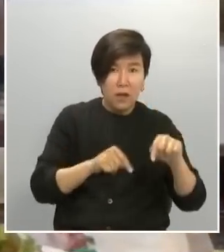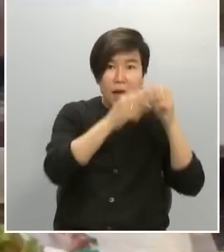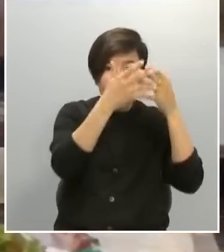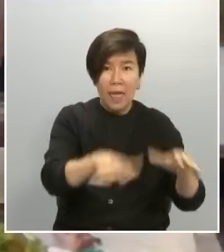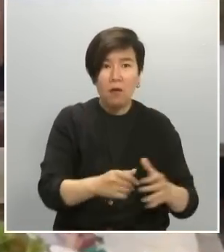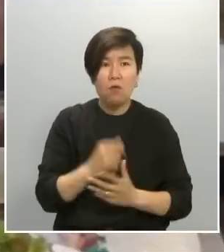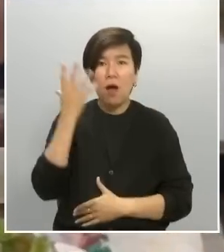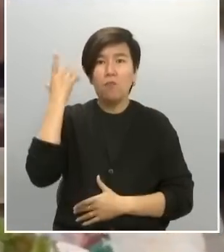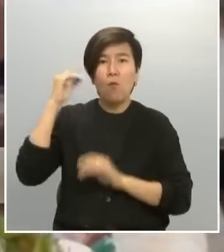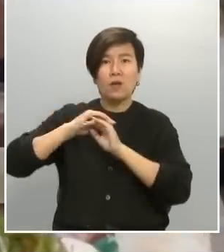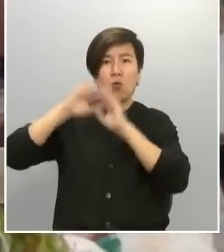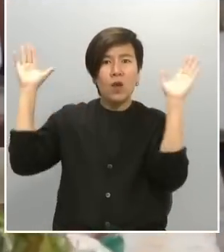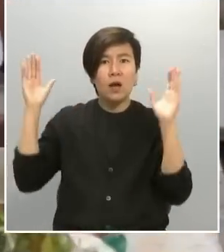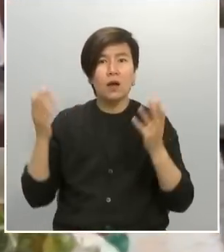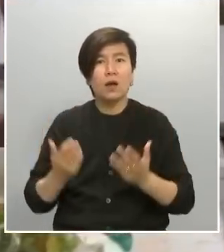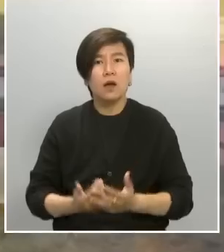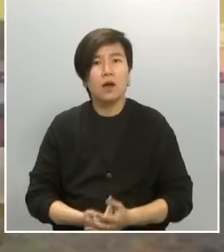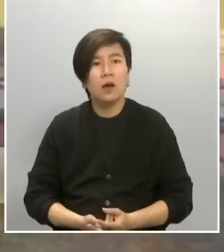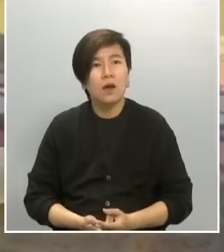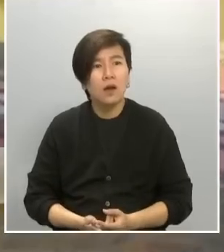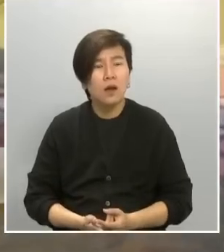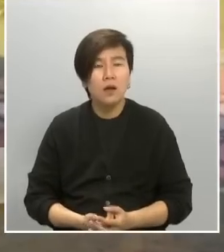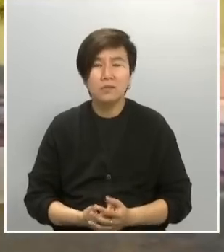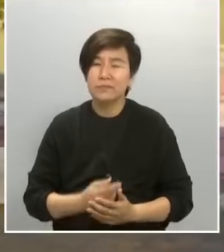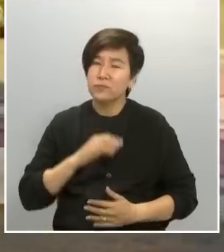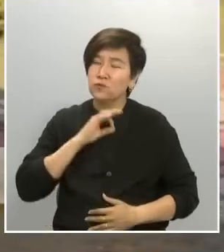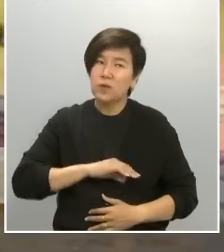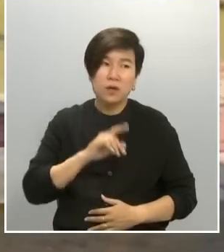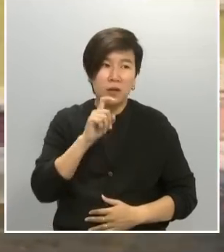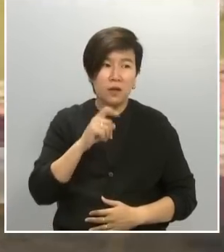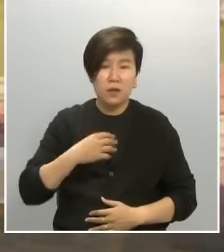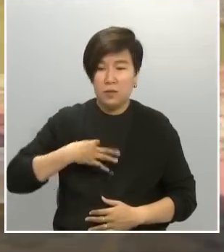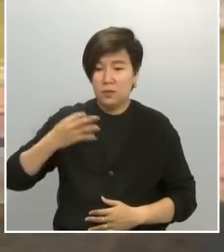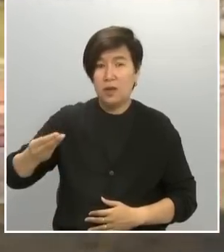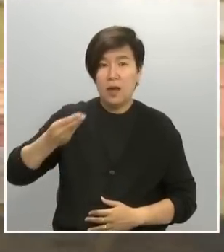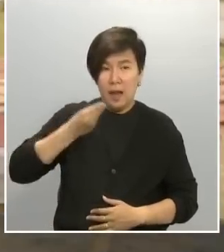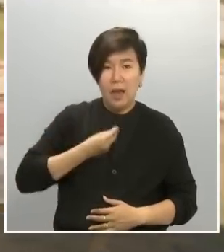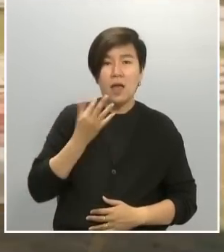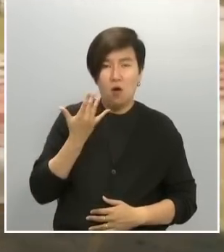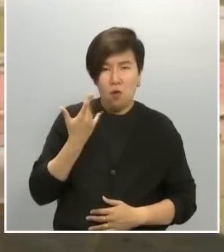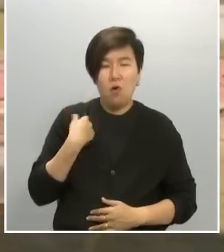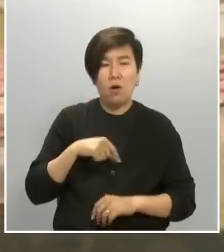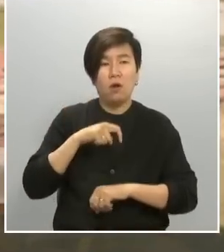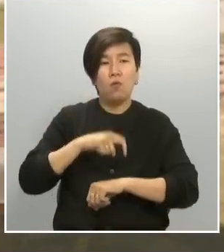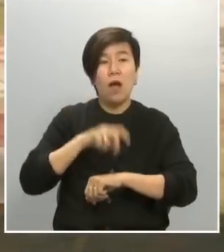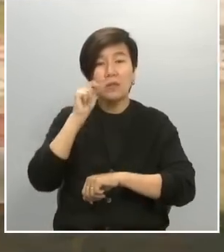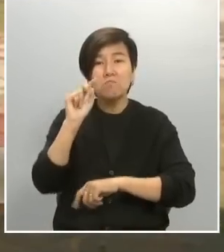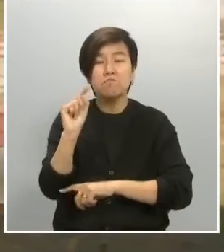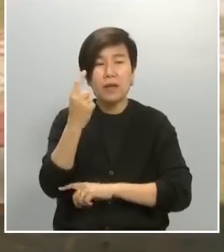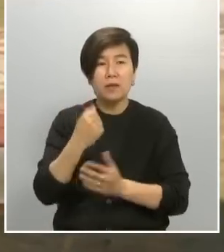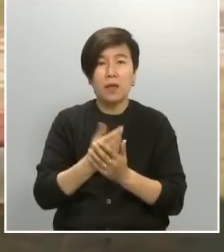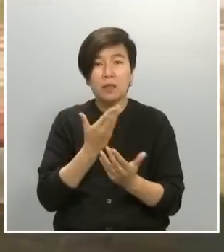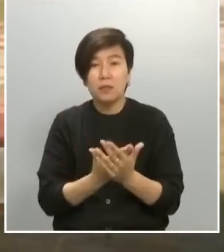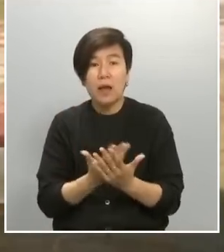มตัวกันต่อว่าต่อขานผู้จัดงานก็ได้บอกว่ามารับเสื้อไปแล้วเดี๋ยวจะดำเนินการเรื่องเงินเรื่องทองยังไงเนี่ย